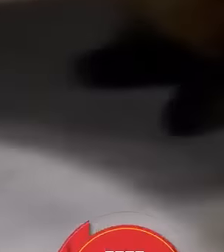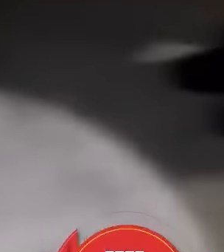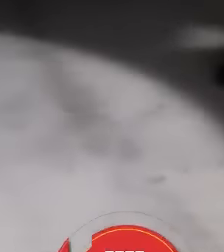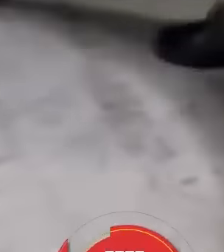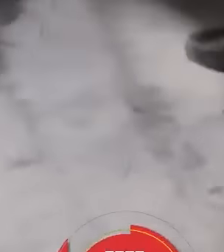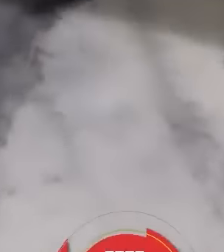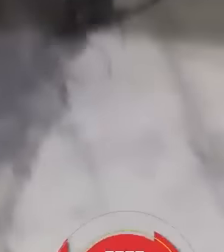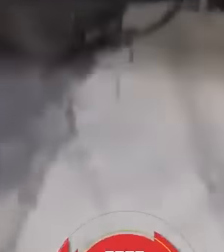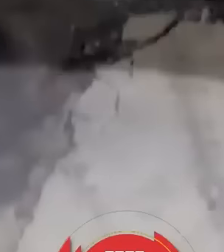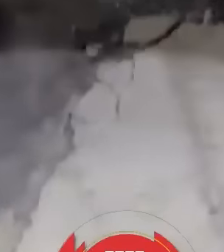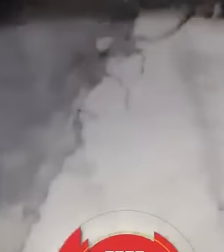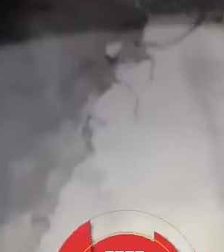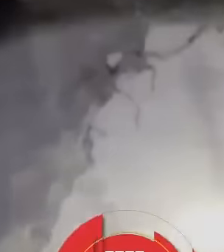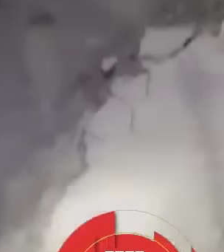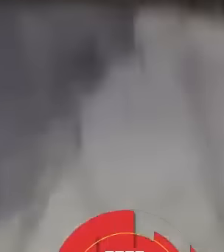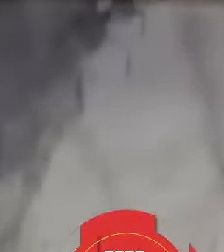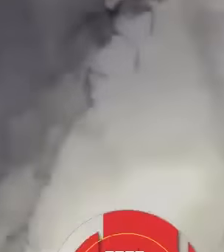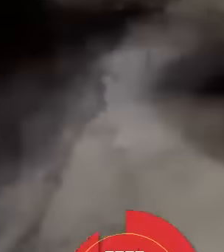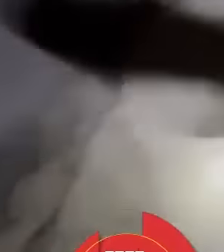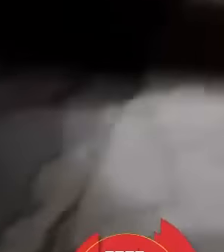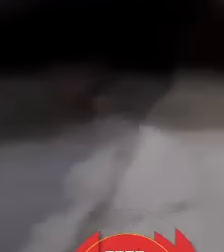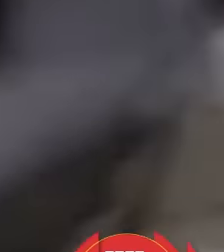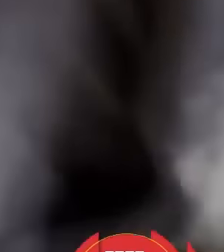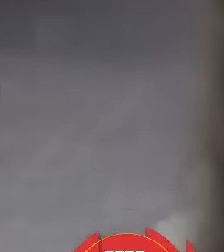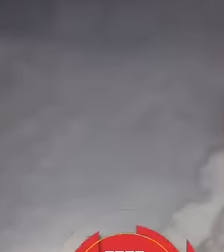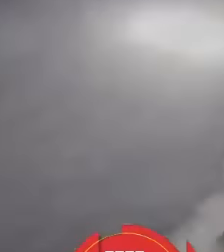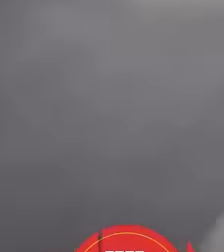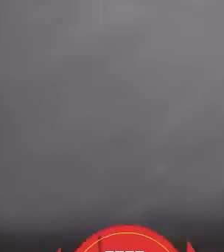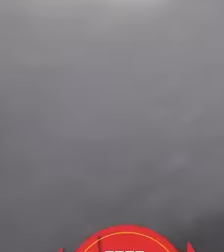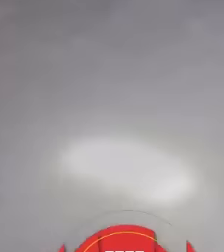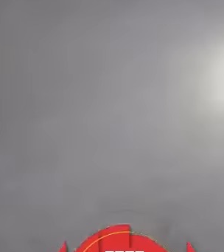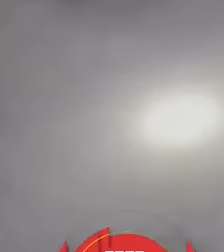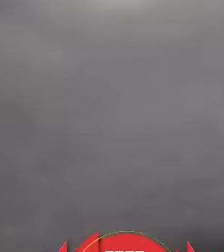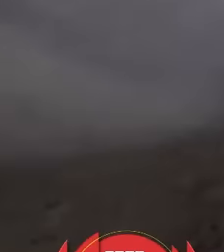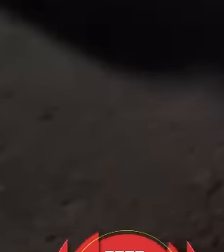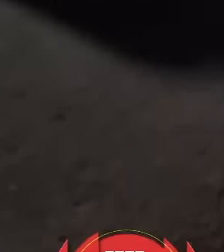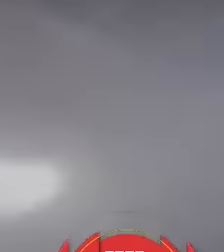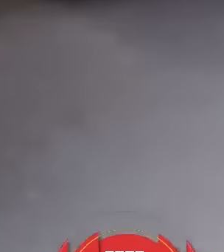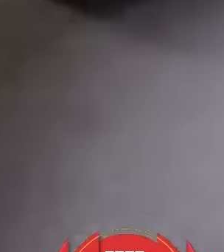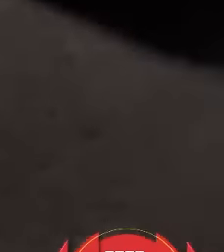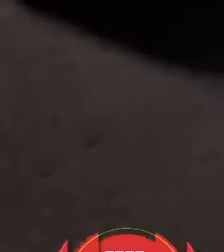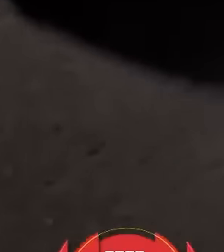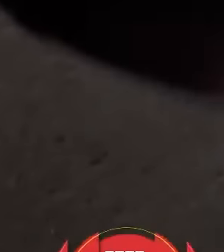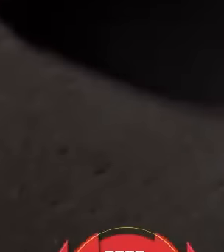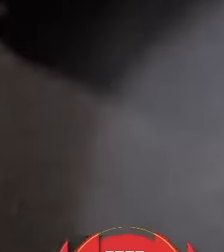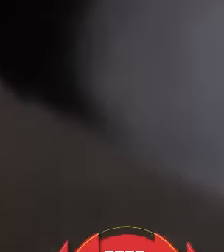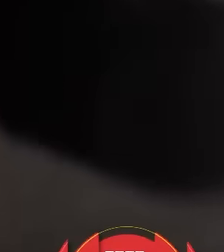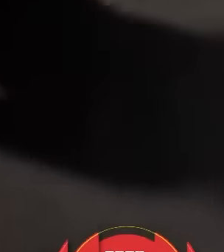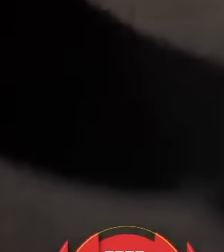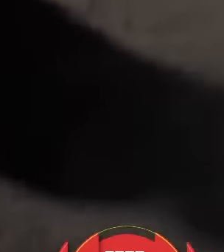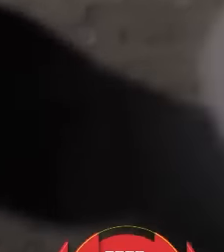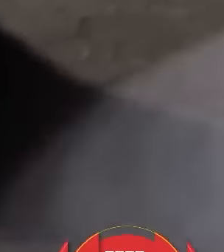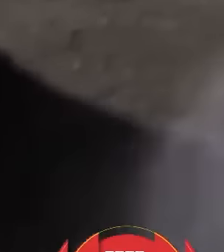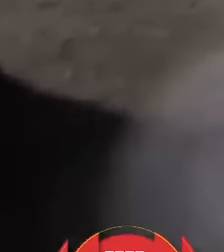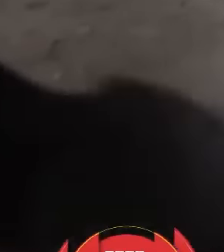น่าดูอ่ะท่านผู้ชมฮะกลายเป็นเสือรีบหนีรีบขี่หนีไปที่บ้านไอ้คนที่จะไปส่งบ้านก็หนีเข้ามาในบ้านก่อนเล